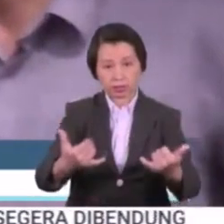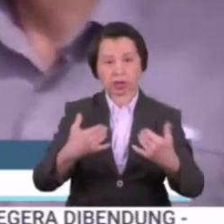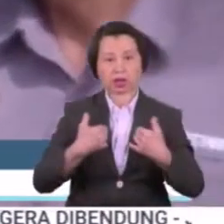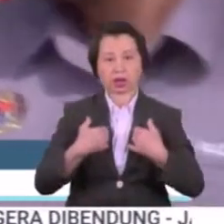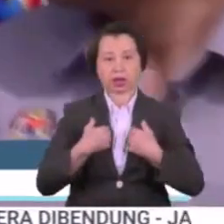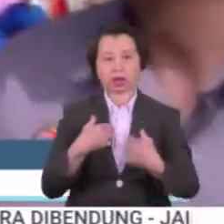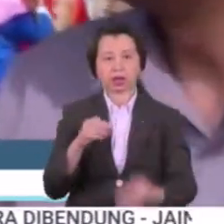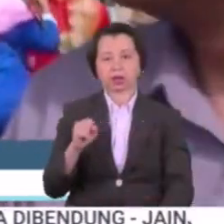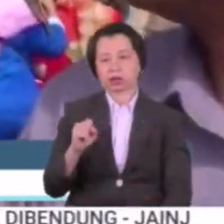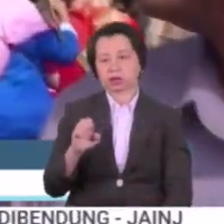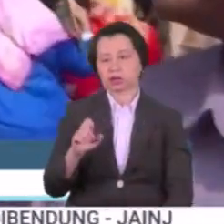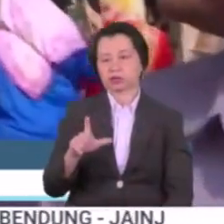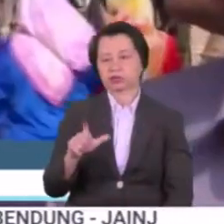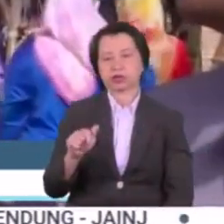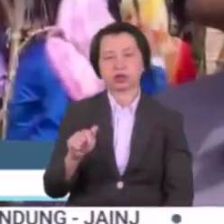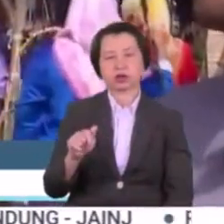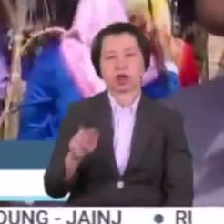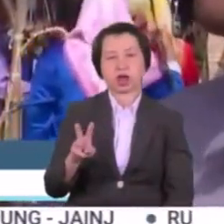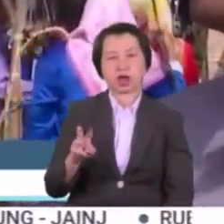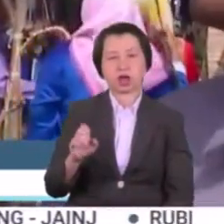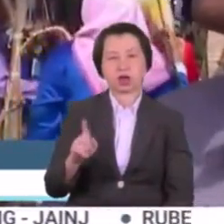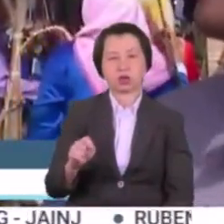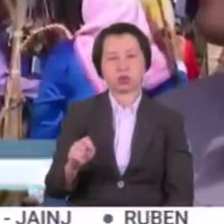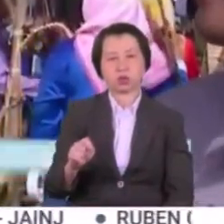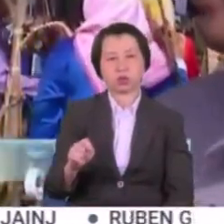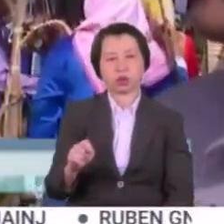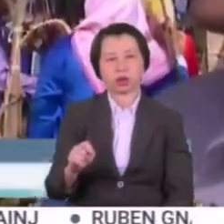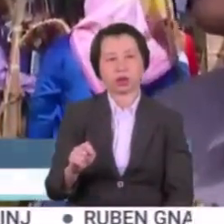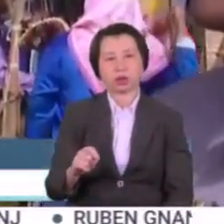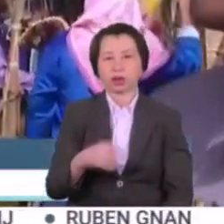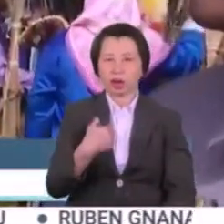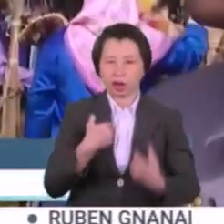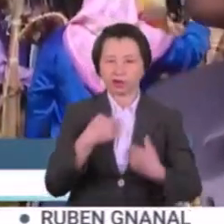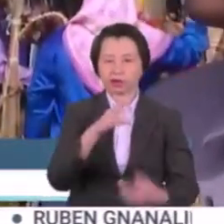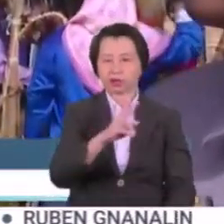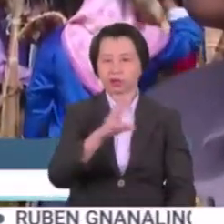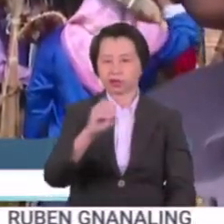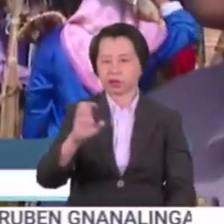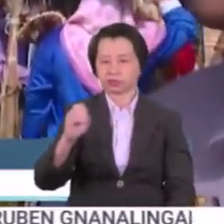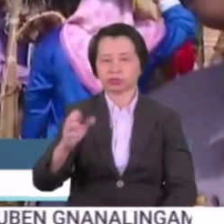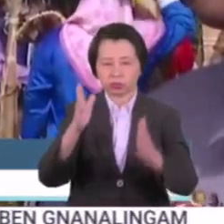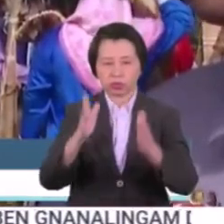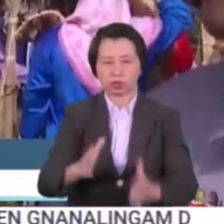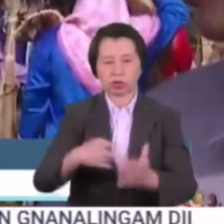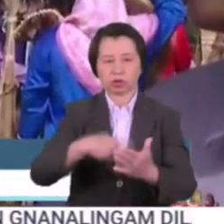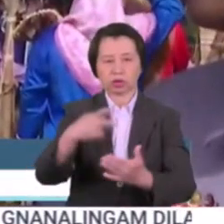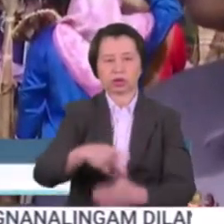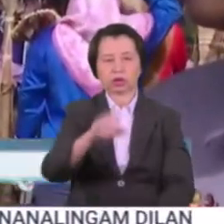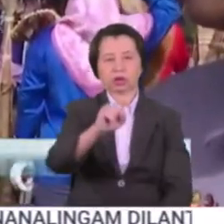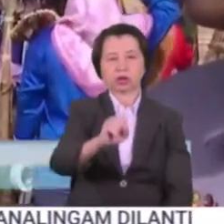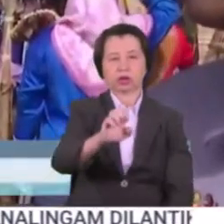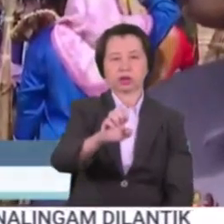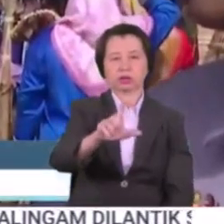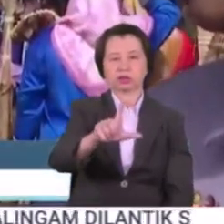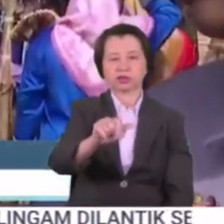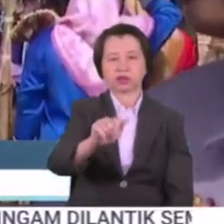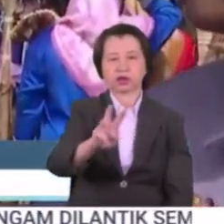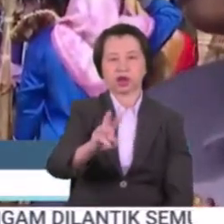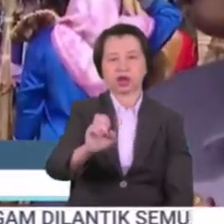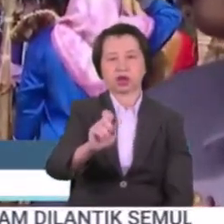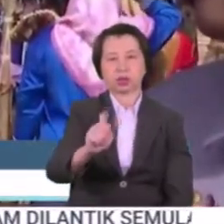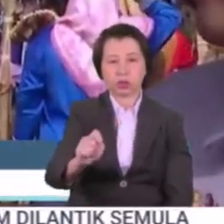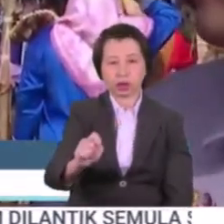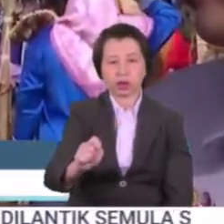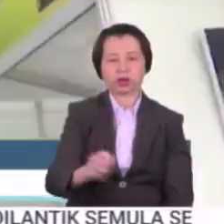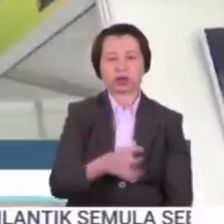memulai dengan shalawat Hah Di mana kita lebih kuat lebih kuat 600 soal lebih yang kita akan menggantikan program selama bulan ini dan juga kita ada lagi